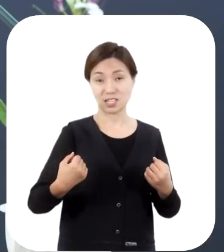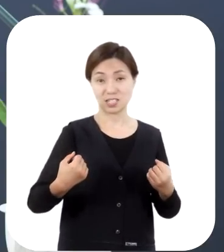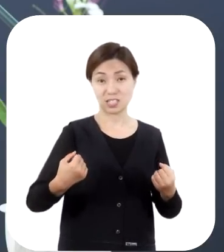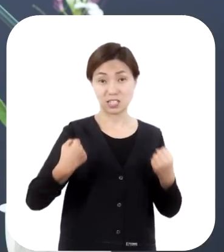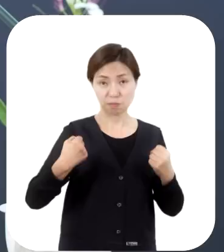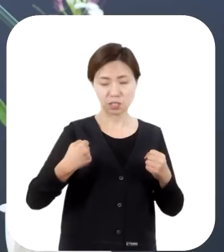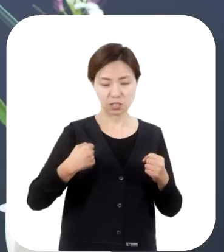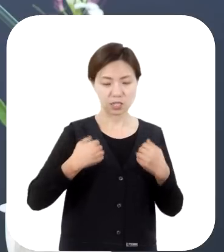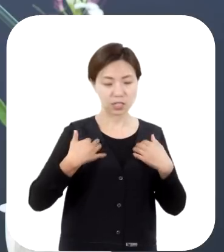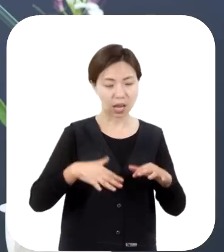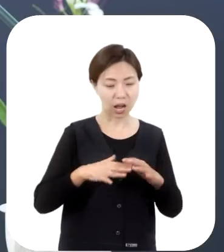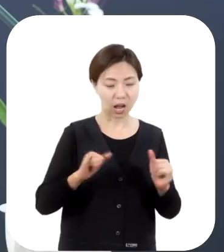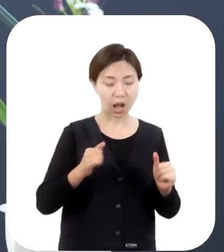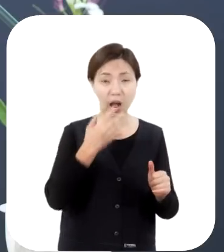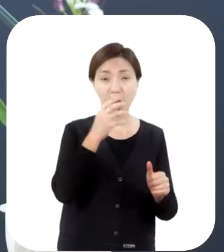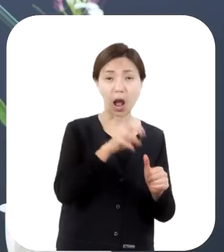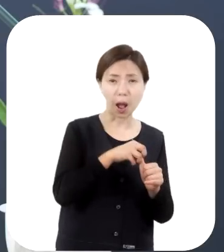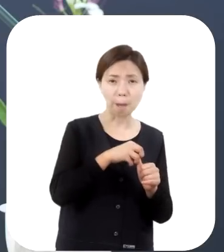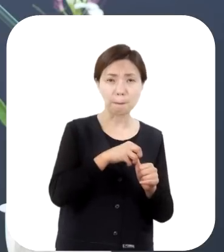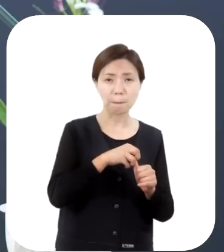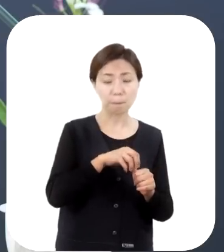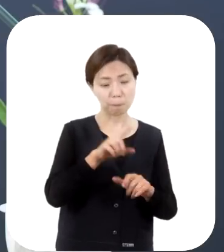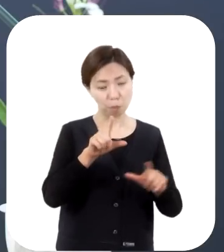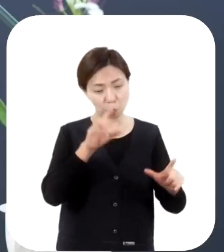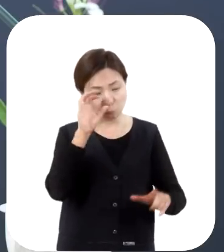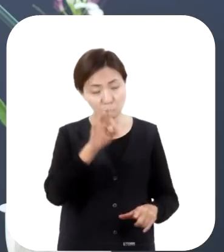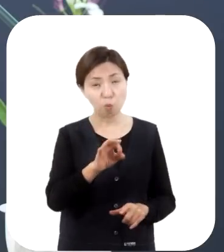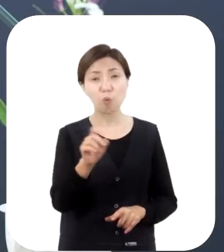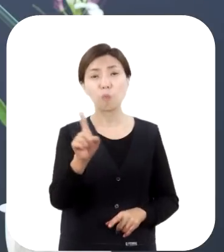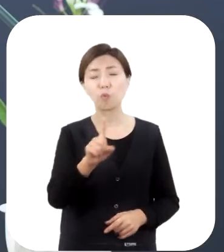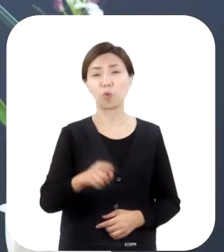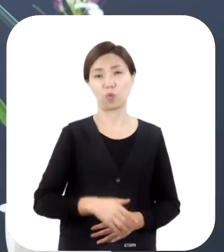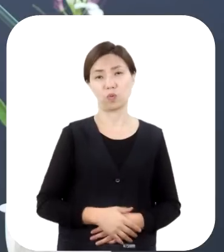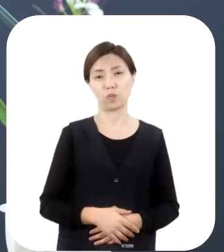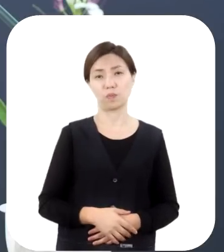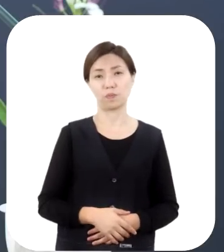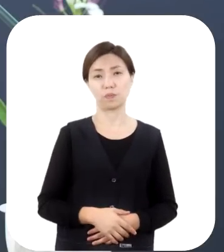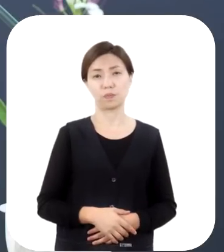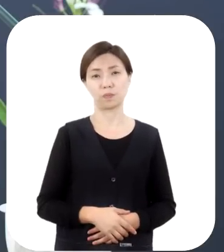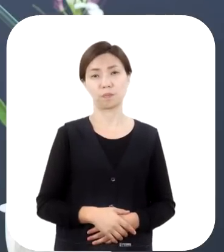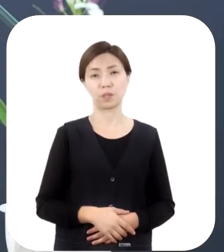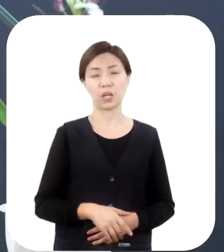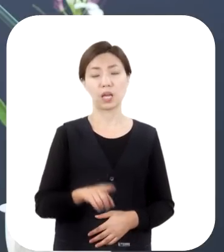적자생존이니 뭐 약육강신이니 하는 그런 관점을 본 거는